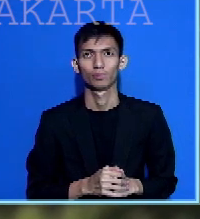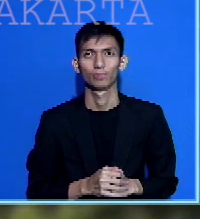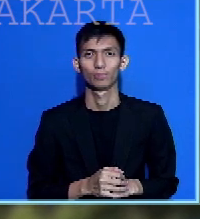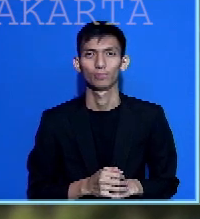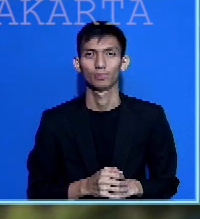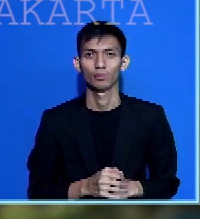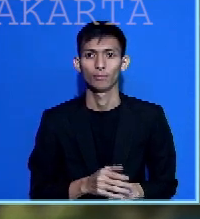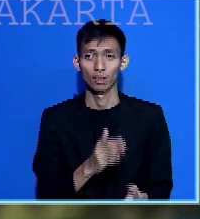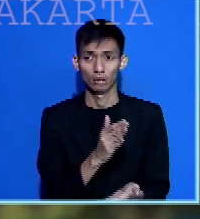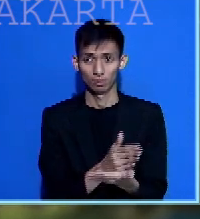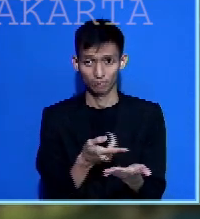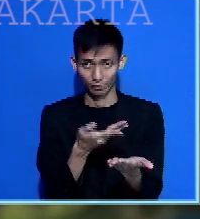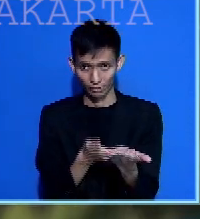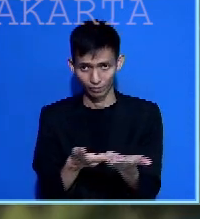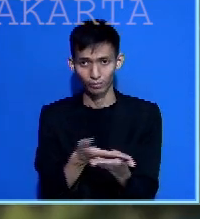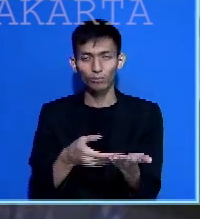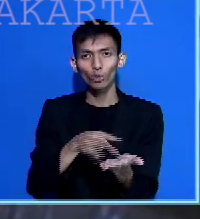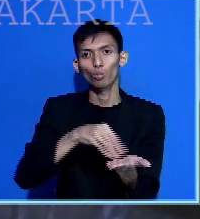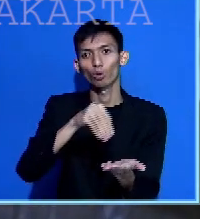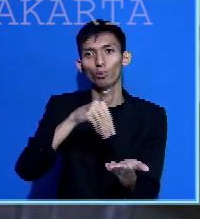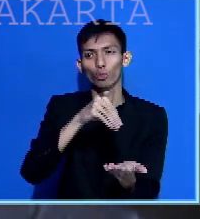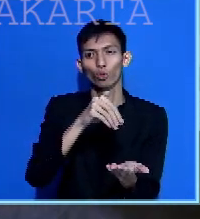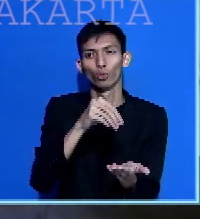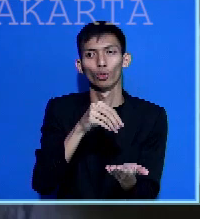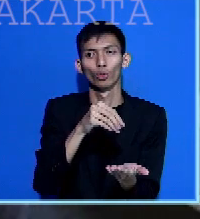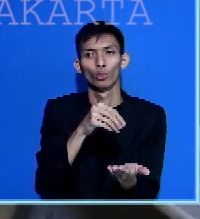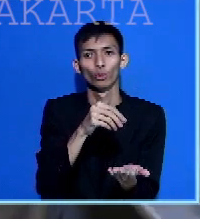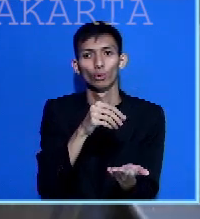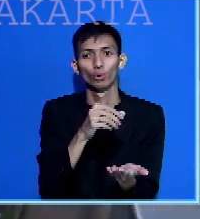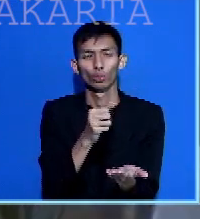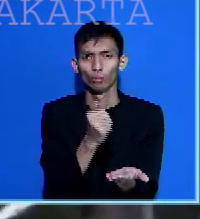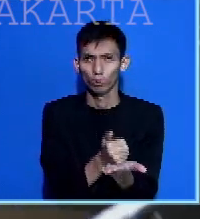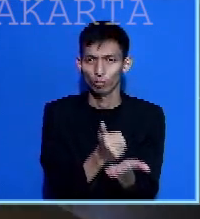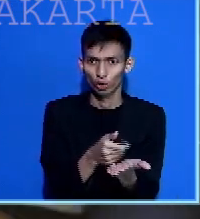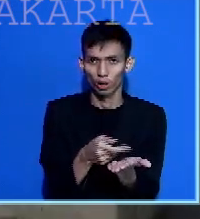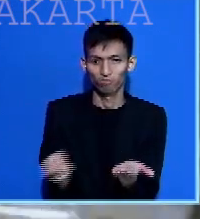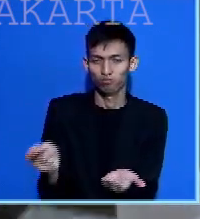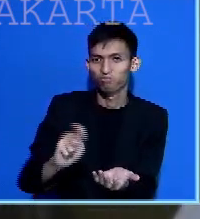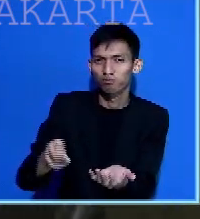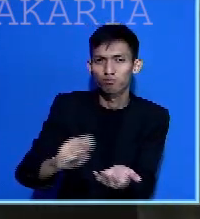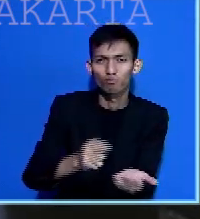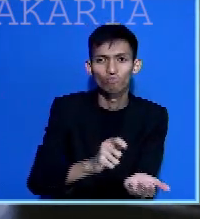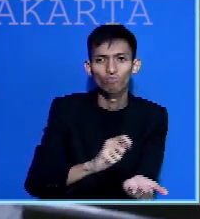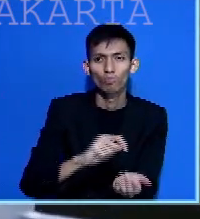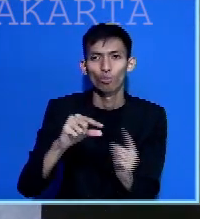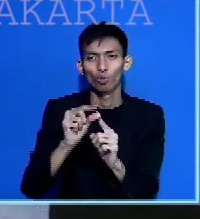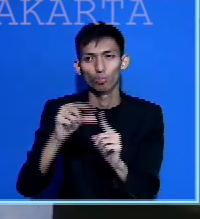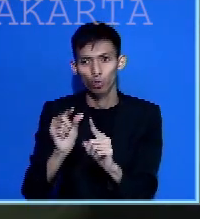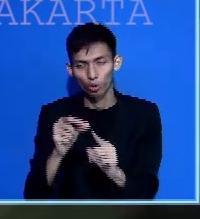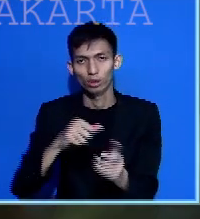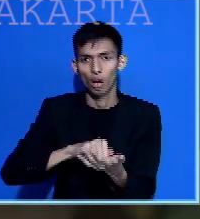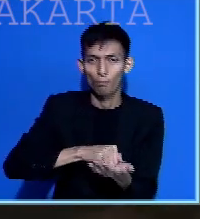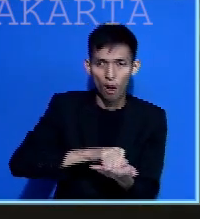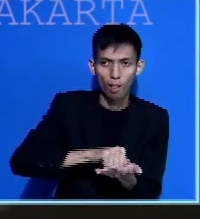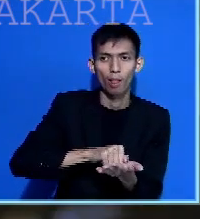Utama ini juga dibumbui dengan sederhana dan gurih, serta disajikan dengan nasi uduk, aneka sambal, rempeloh ati,